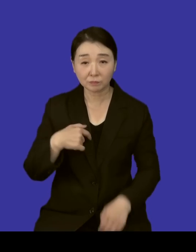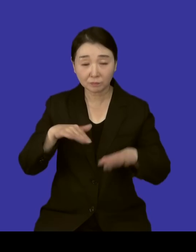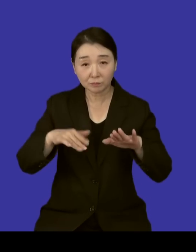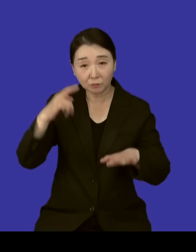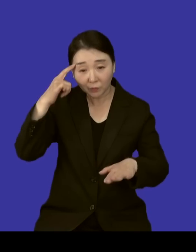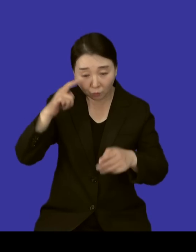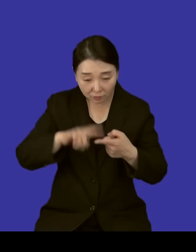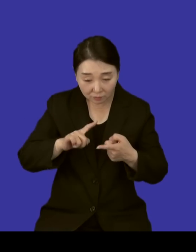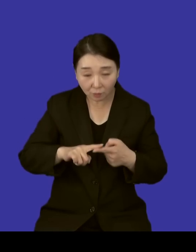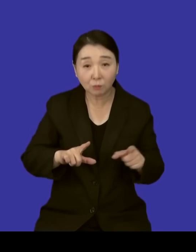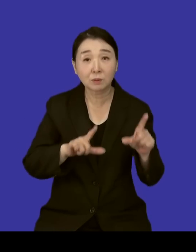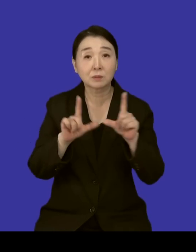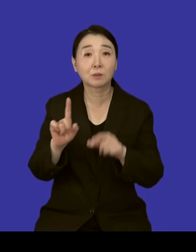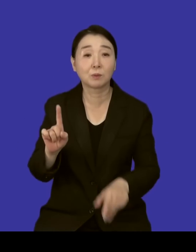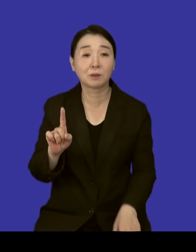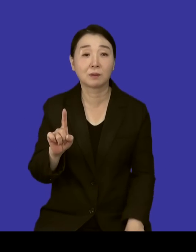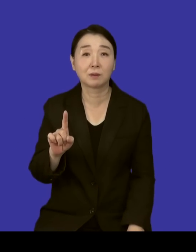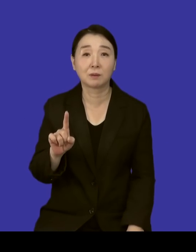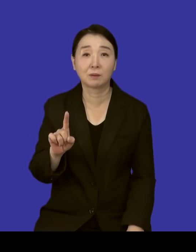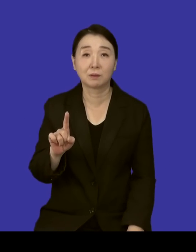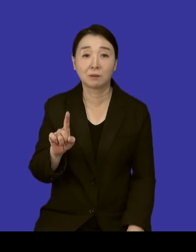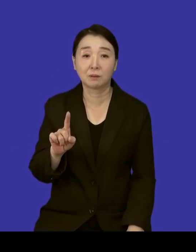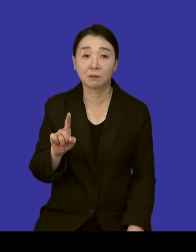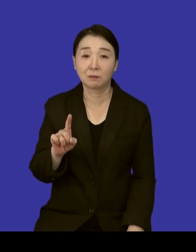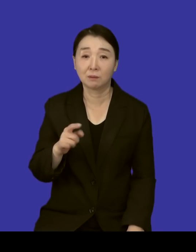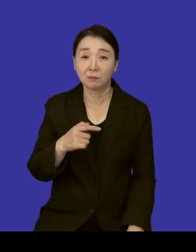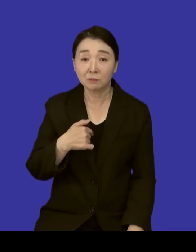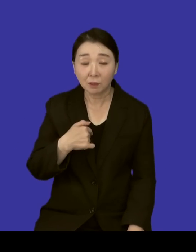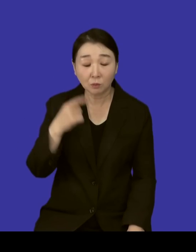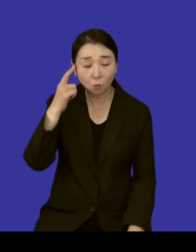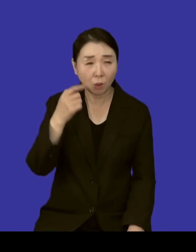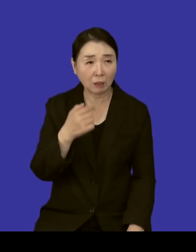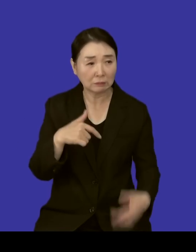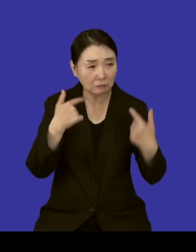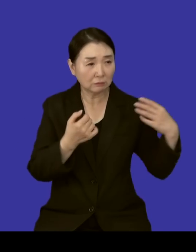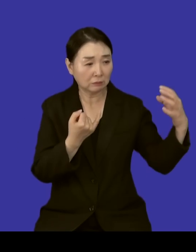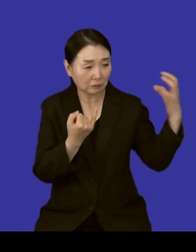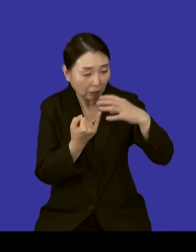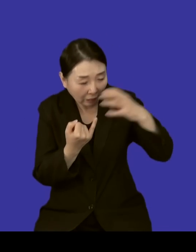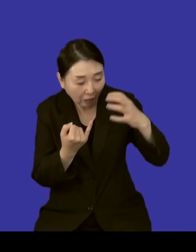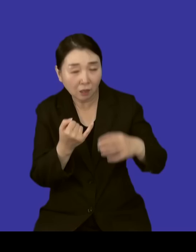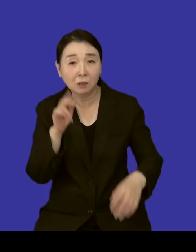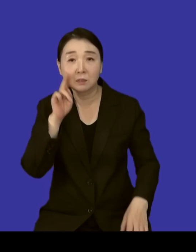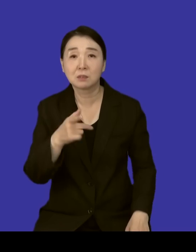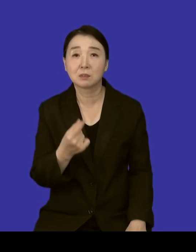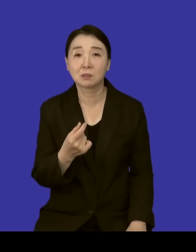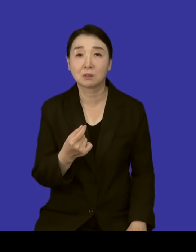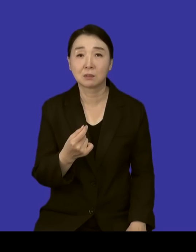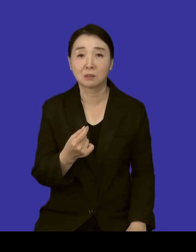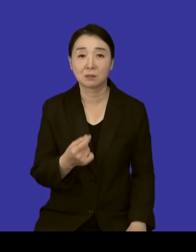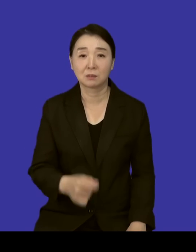지금 이렇게 예. 그냥 저는 입만 열면 야단 맞는 거예요. 그리고 제가 이렇게